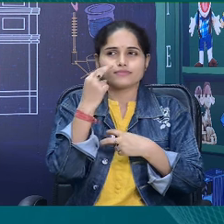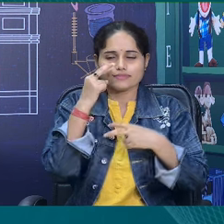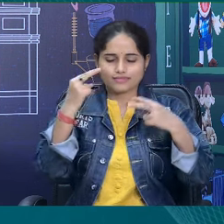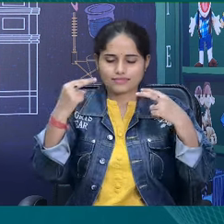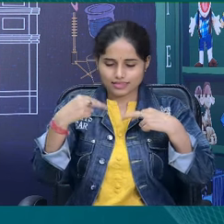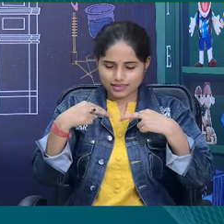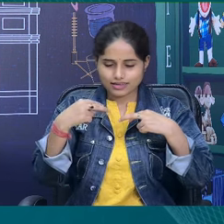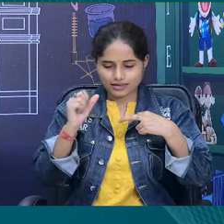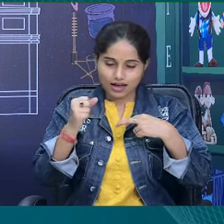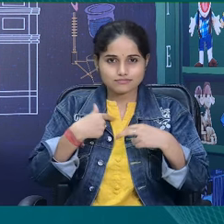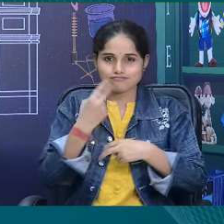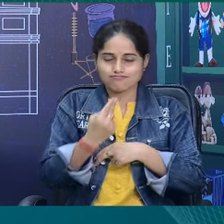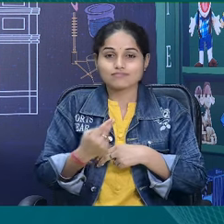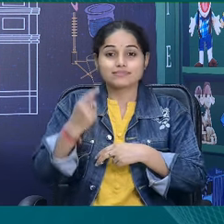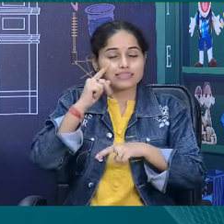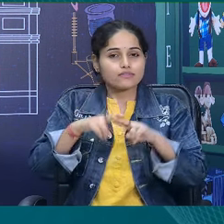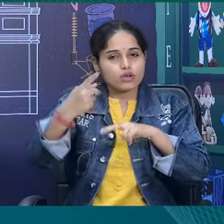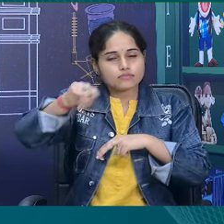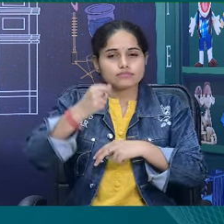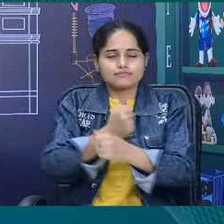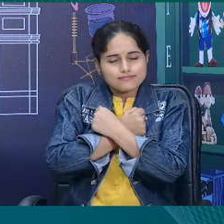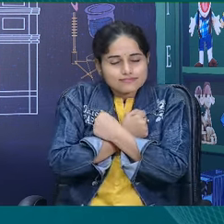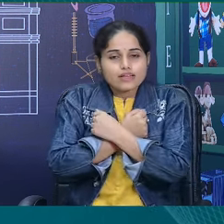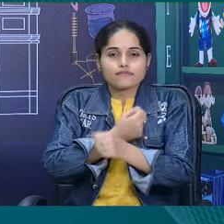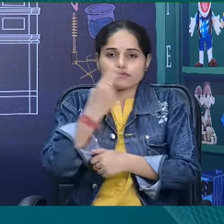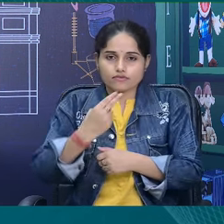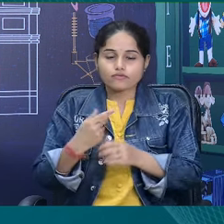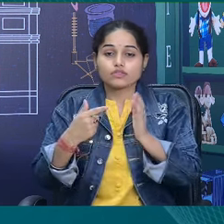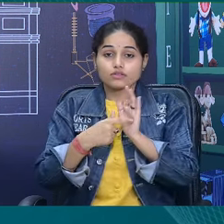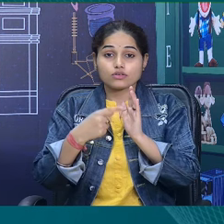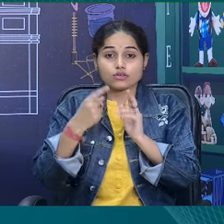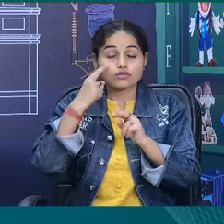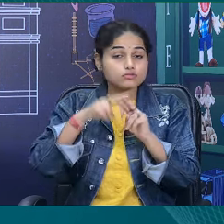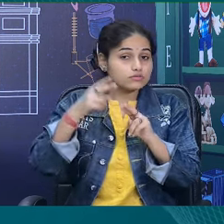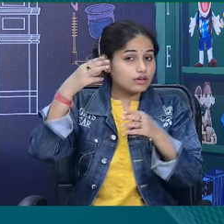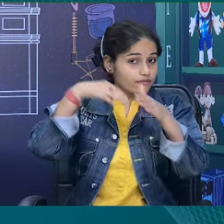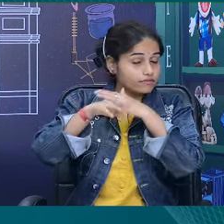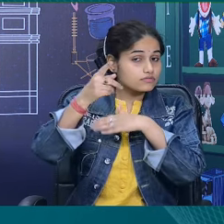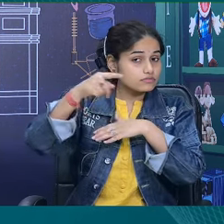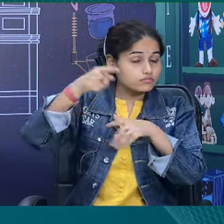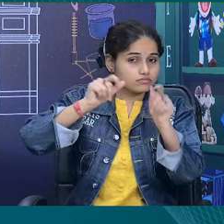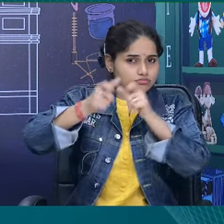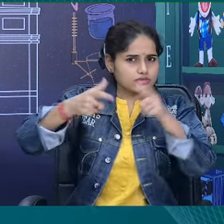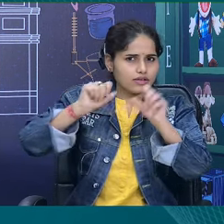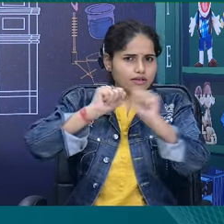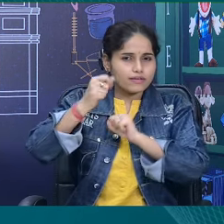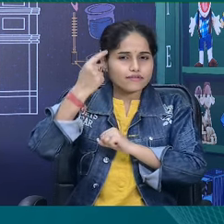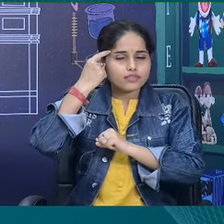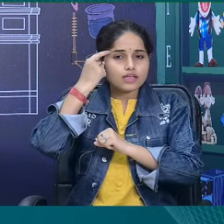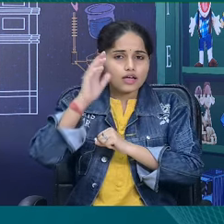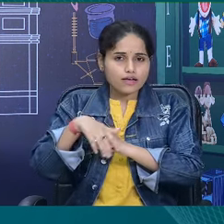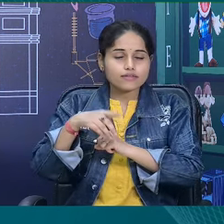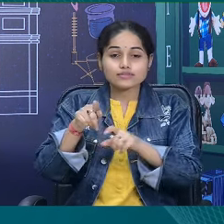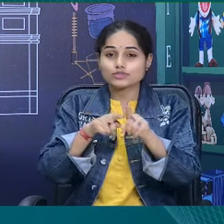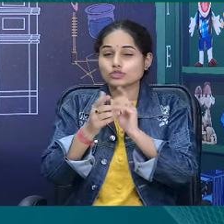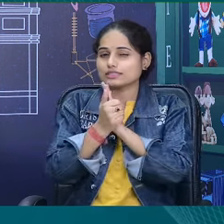यह कला के प्रति प्रेम है या कला के प्रति रुचि है और आपके अंदर उसके गुण हैं कुछ लोग